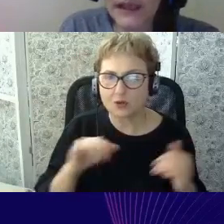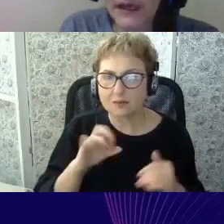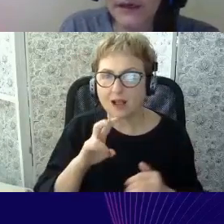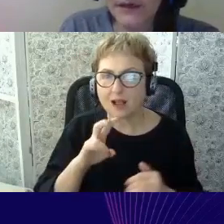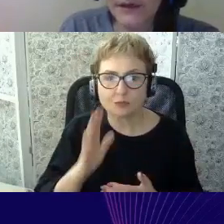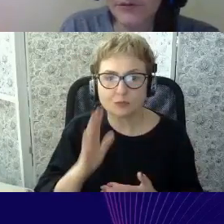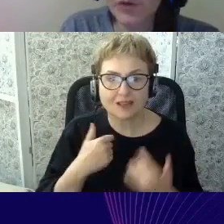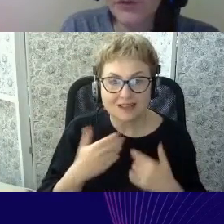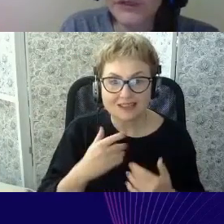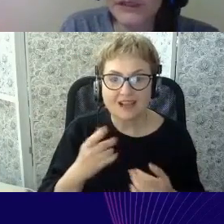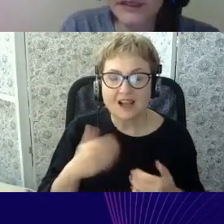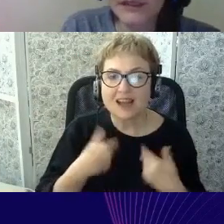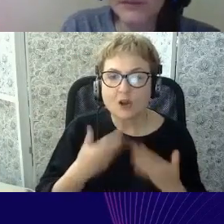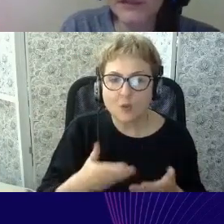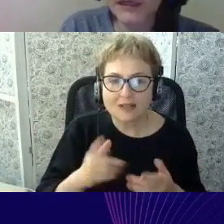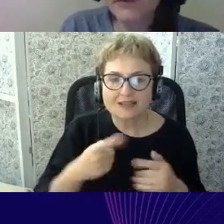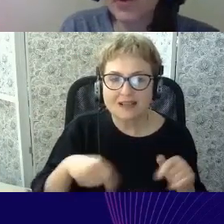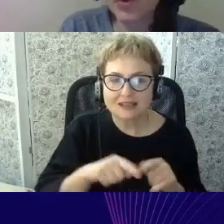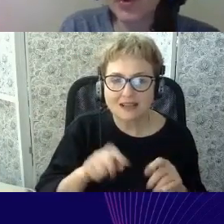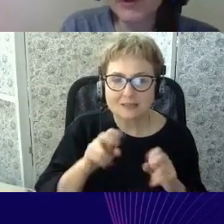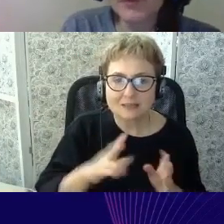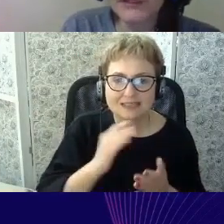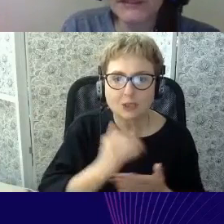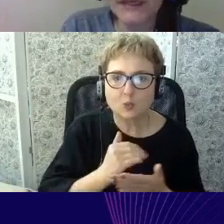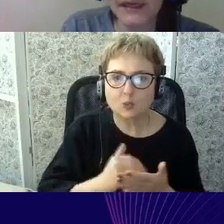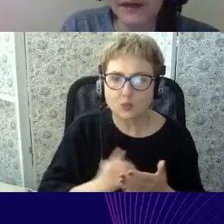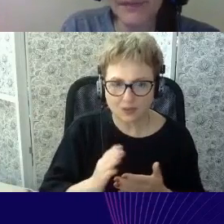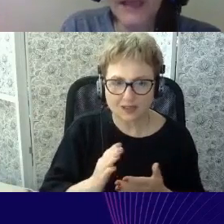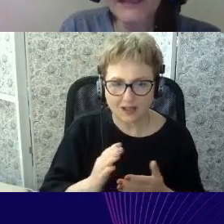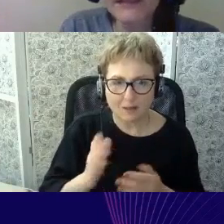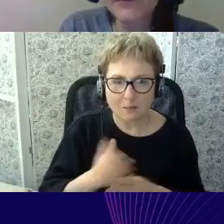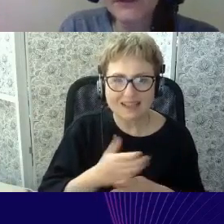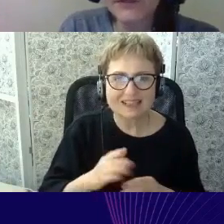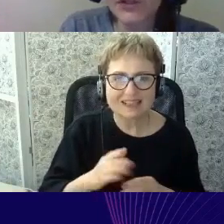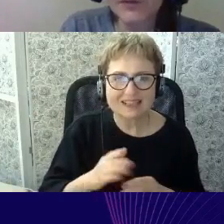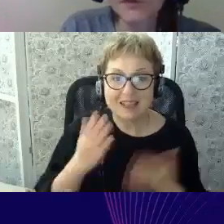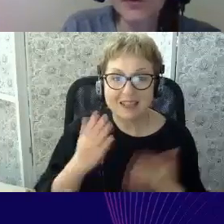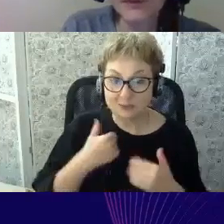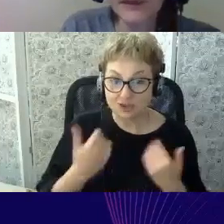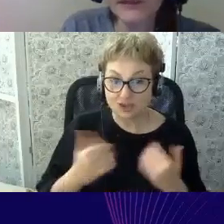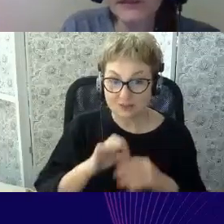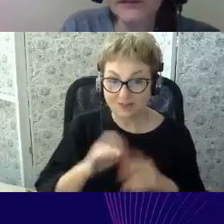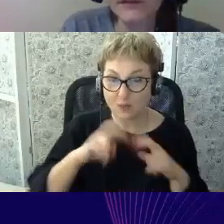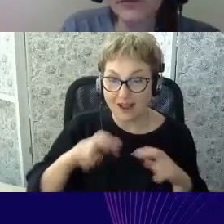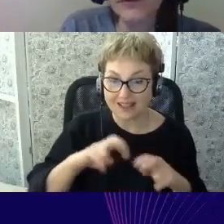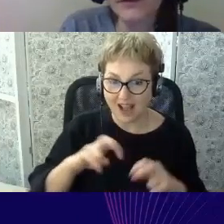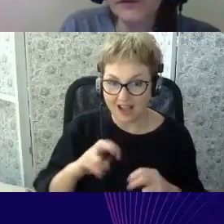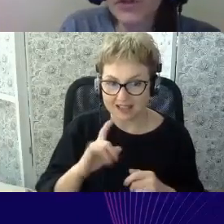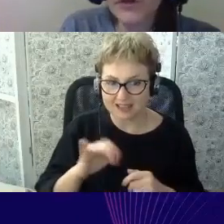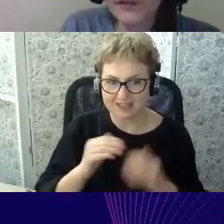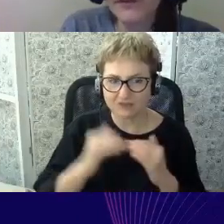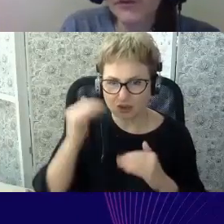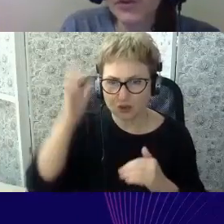относиться, рекомендовано создание специального структурного подразделения. И если мы сейчас проведем анализ, ну,